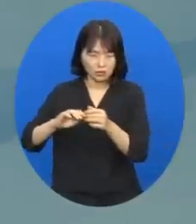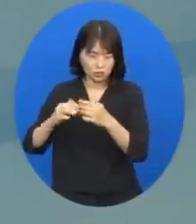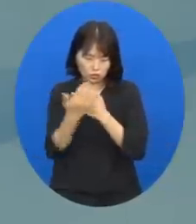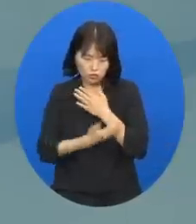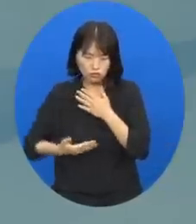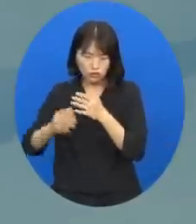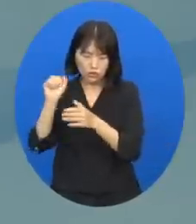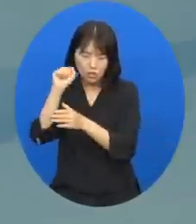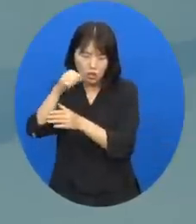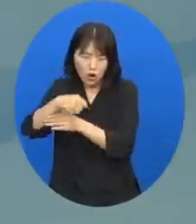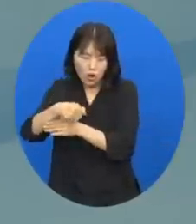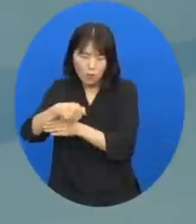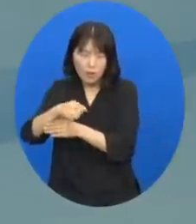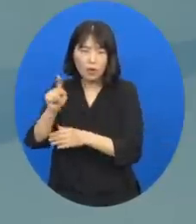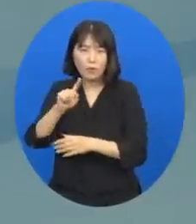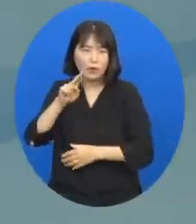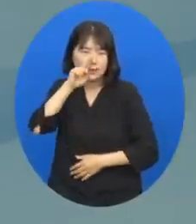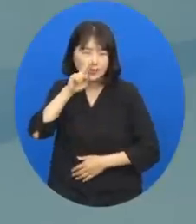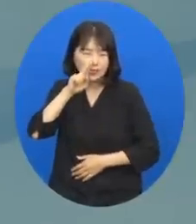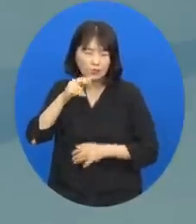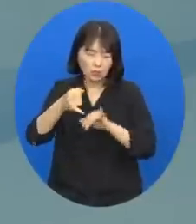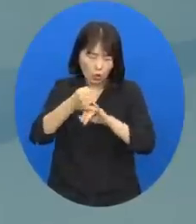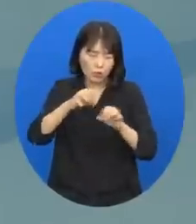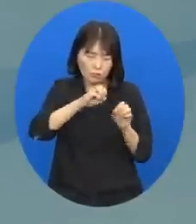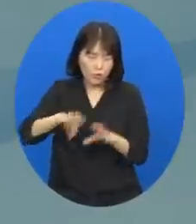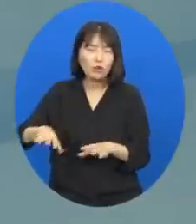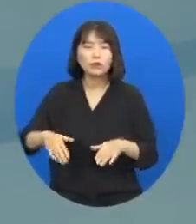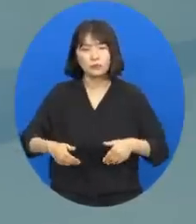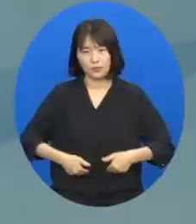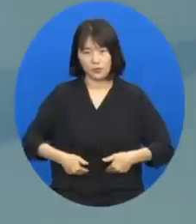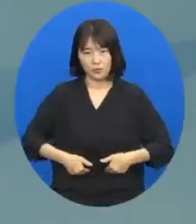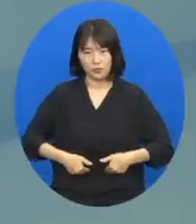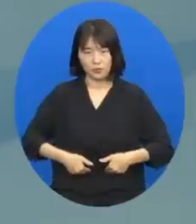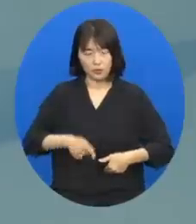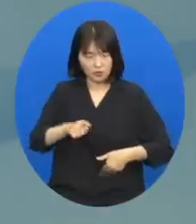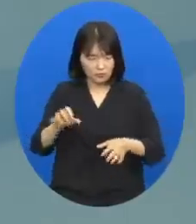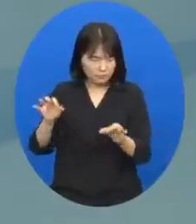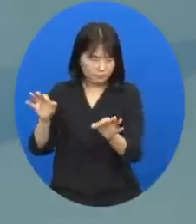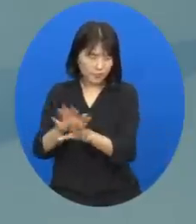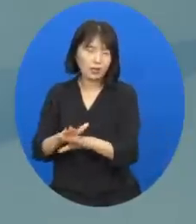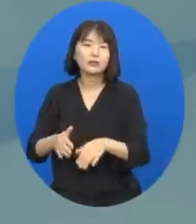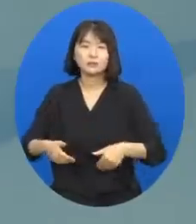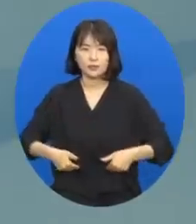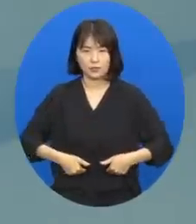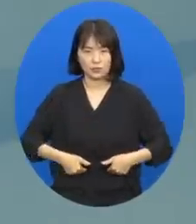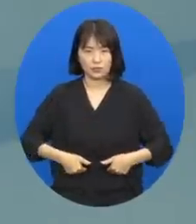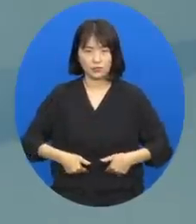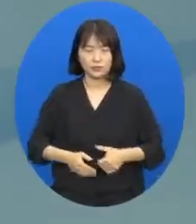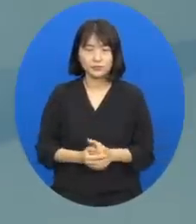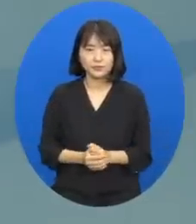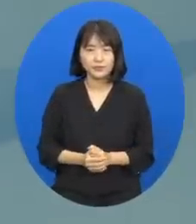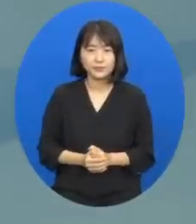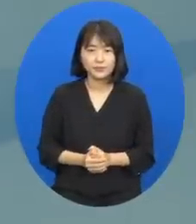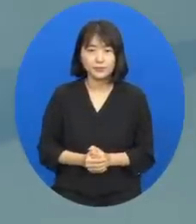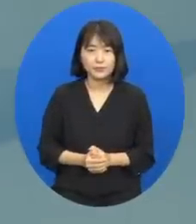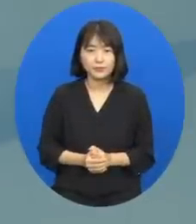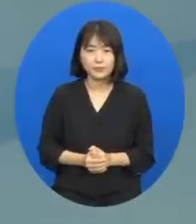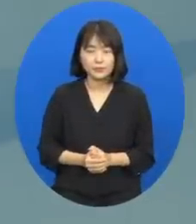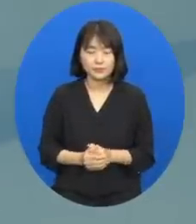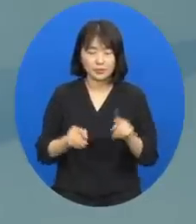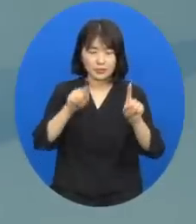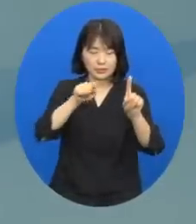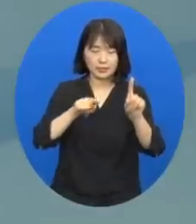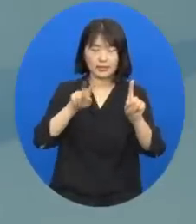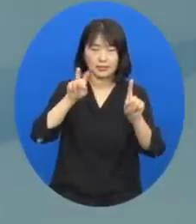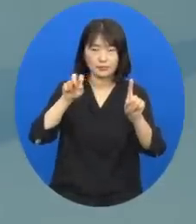시기심을 반드시 버려야 된다는 거예요 그것이 없어져야 된다는 것입니다 그런 얘기를 하는 거예요 그래서 1장 23절